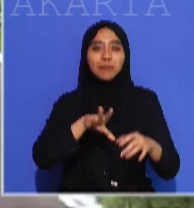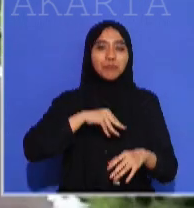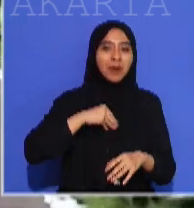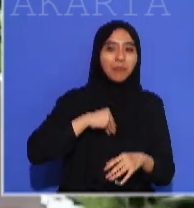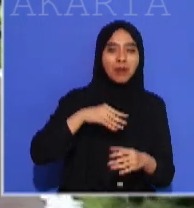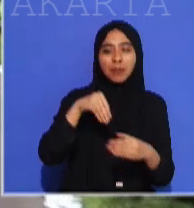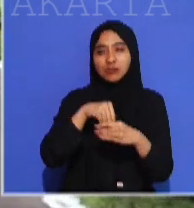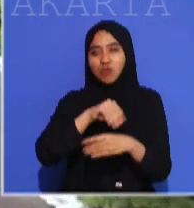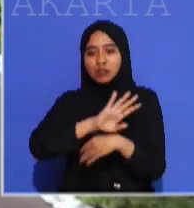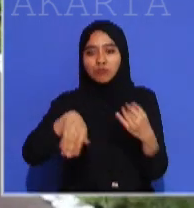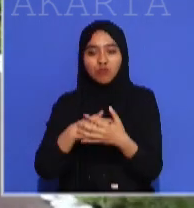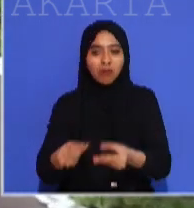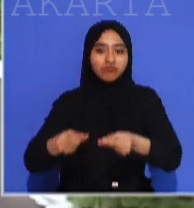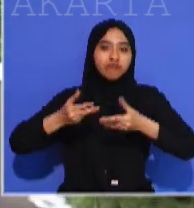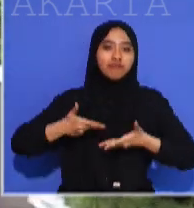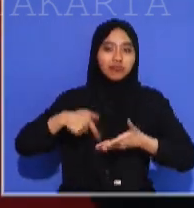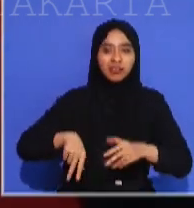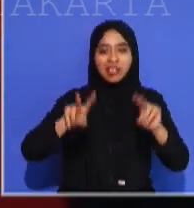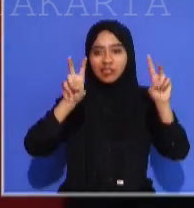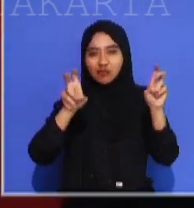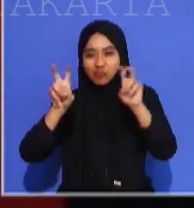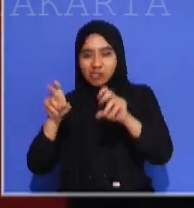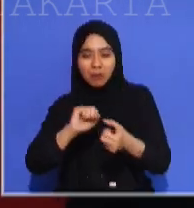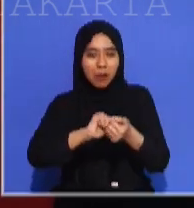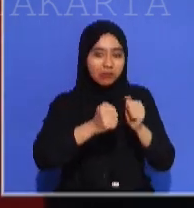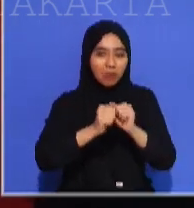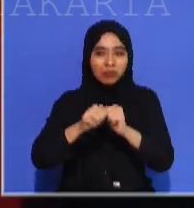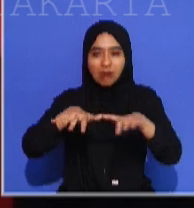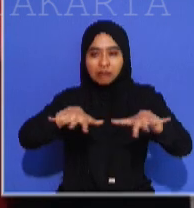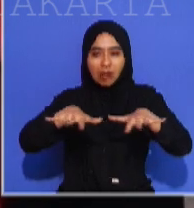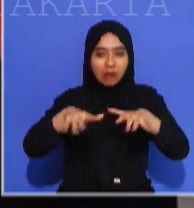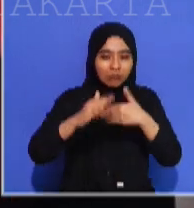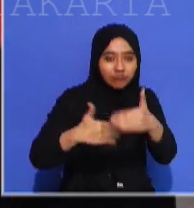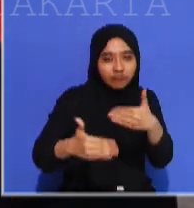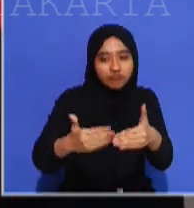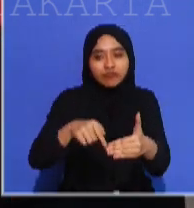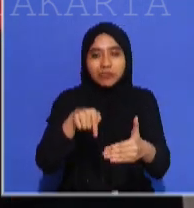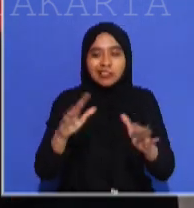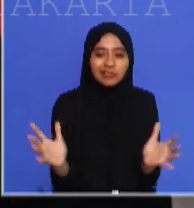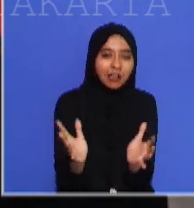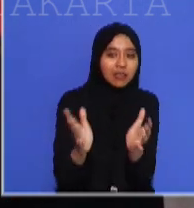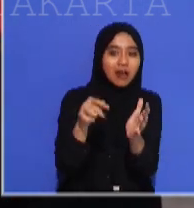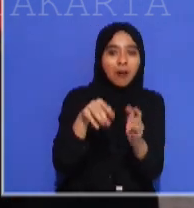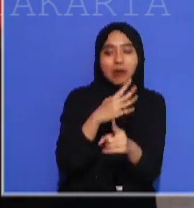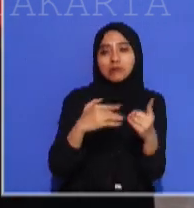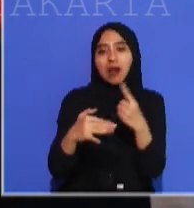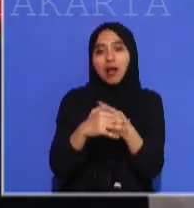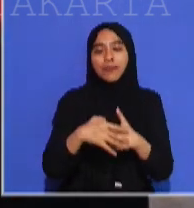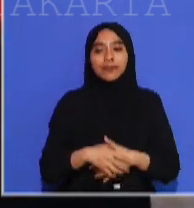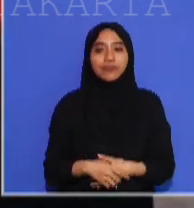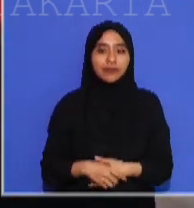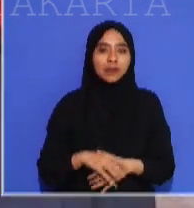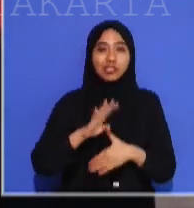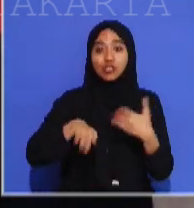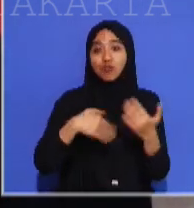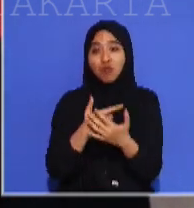dan memperjuangkan isu-isu strategis terkait pembangunan, kebudayaan, dan kesejahteraan rakyat. Langkah-langkah ini sangat penting untuk